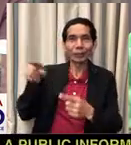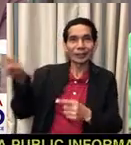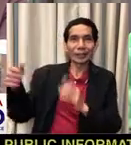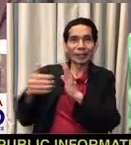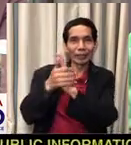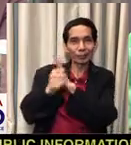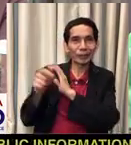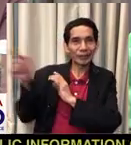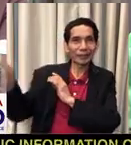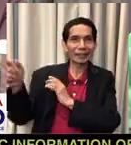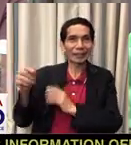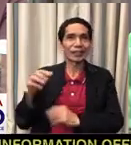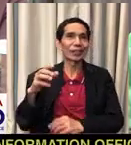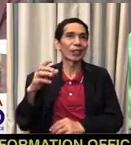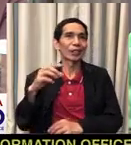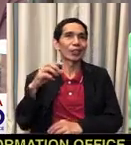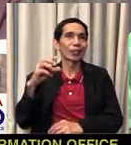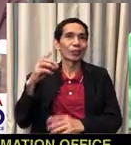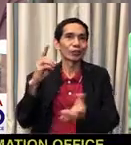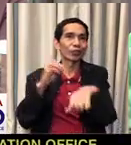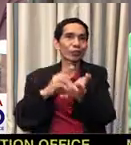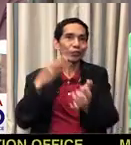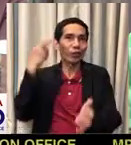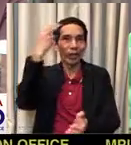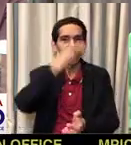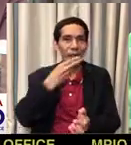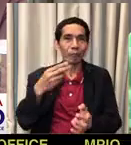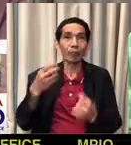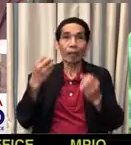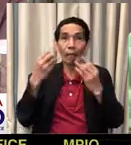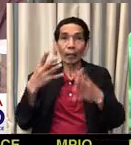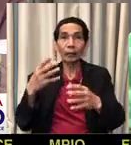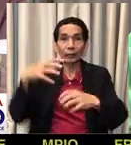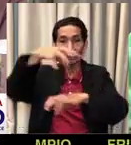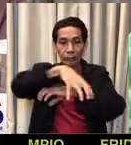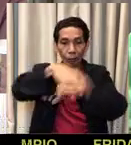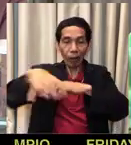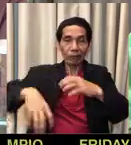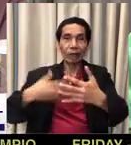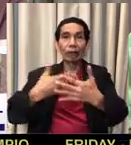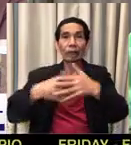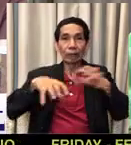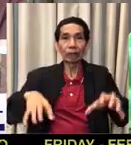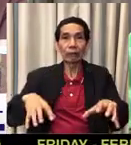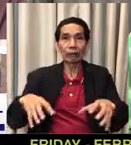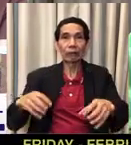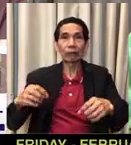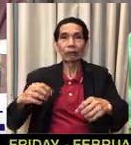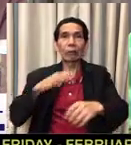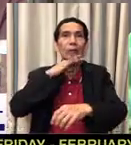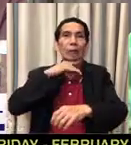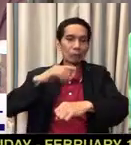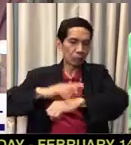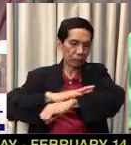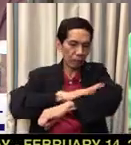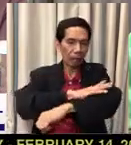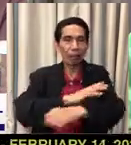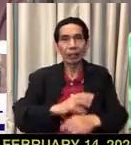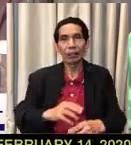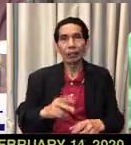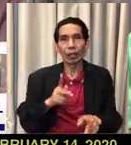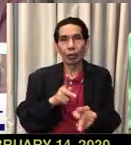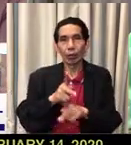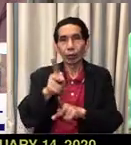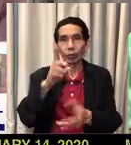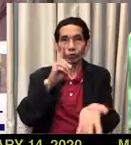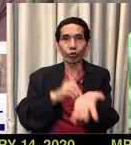ni ate. Yeah. Kasi di ba marami yan sa squatter? Oh, Okay, exposure. Kwento mo yung sa mga